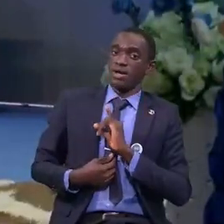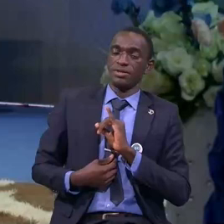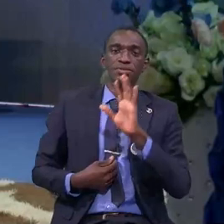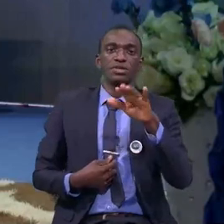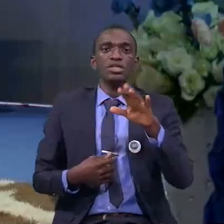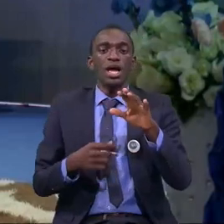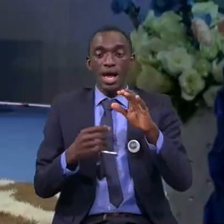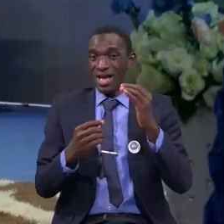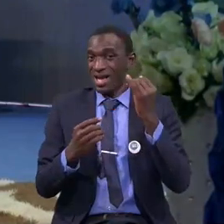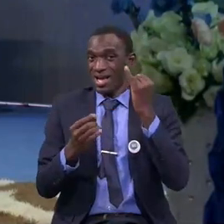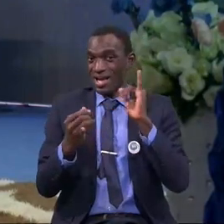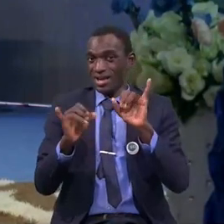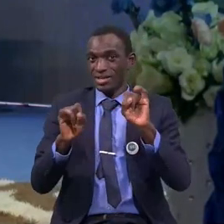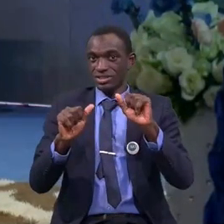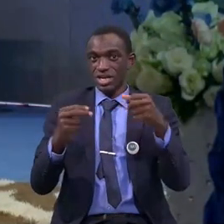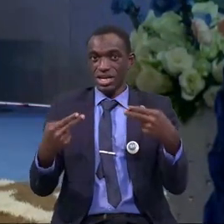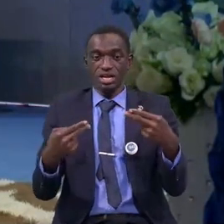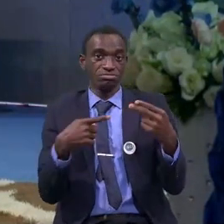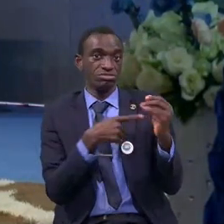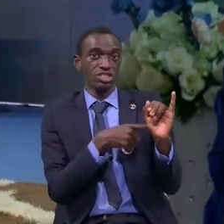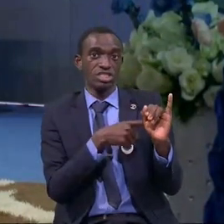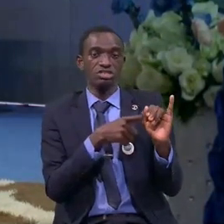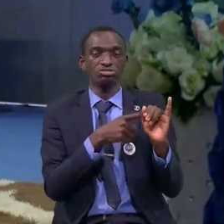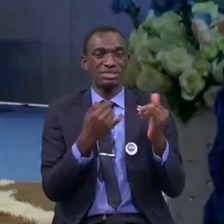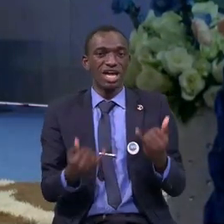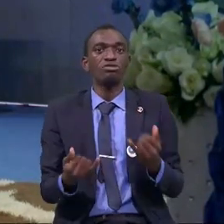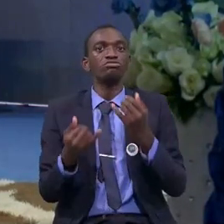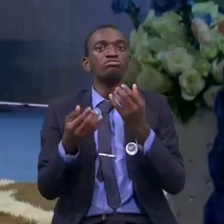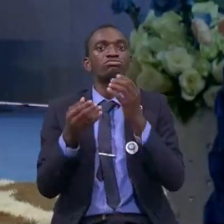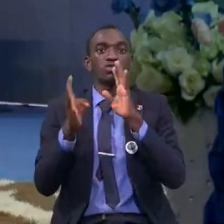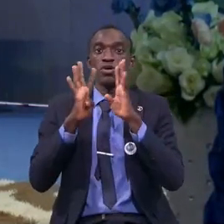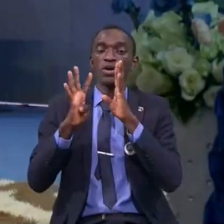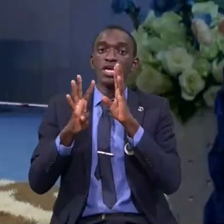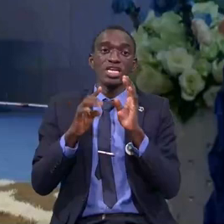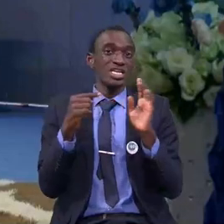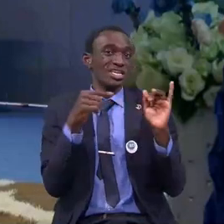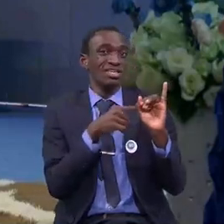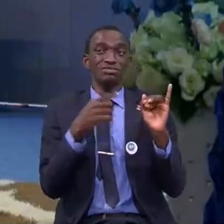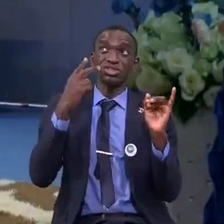c'est Ésaïe qui parle maintenant. Il a vu la gloire de Dieu.